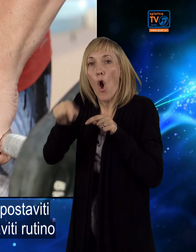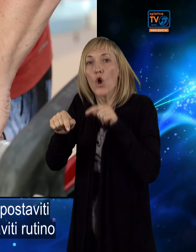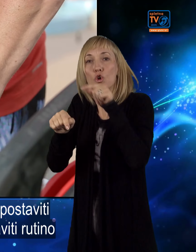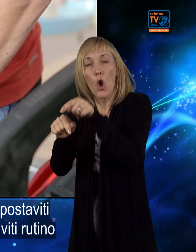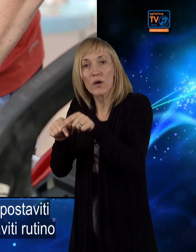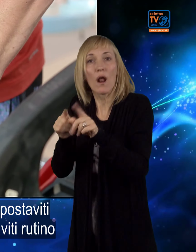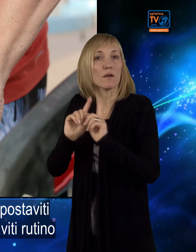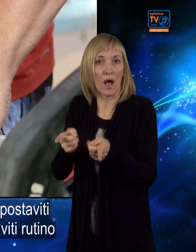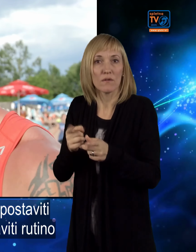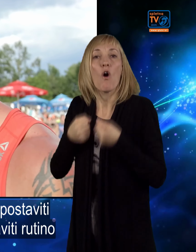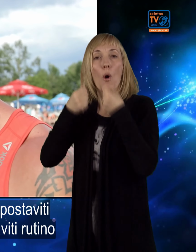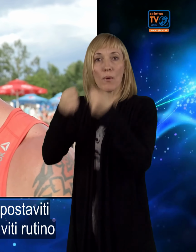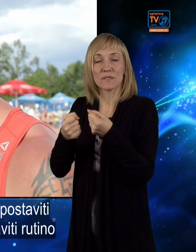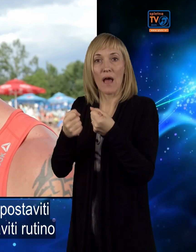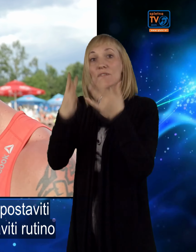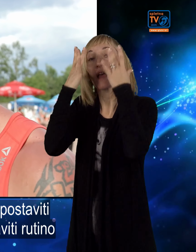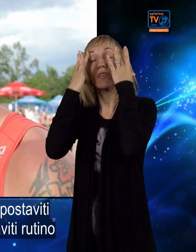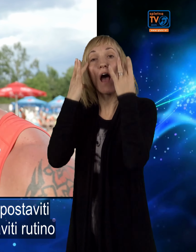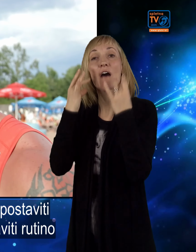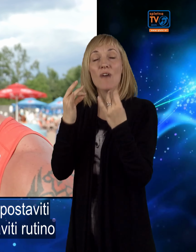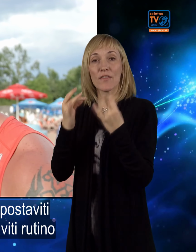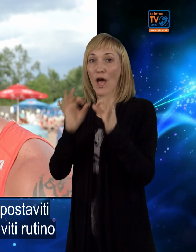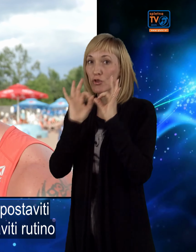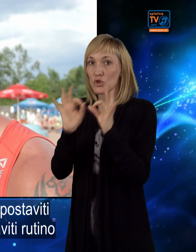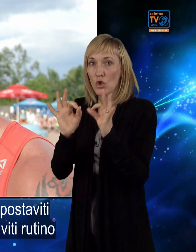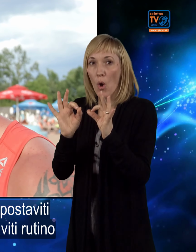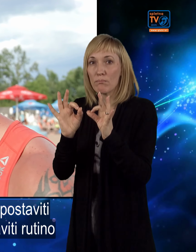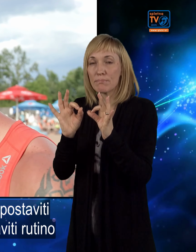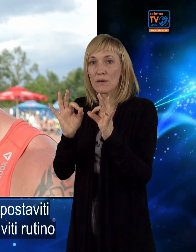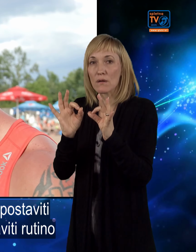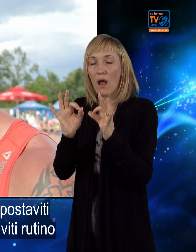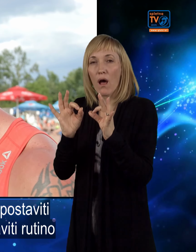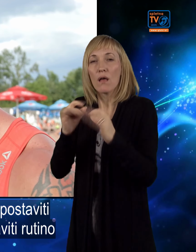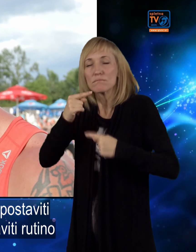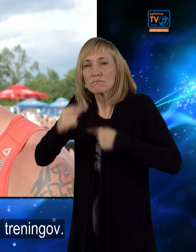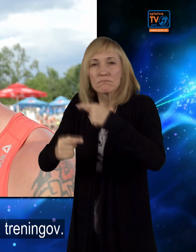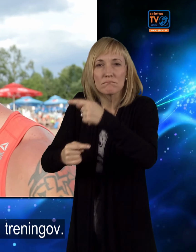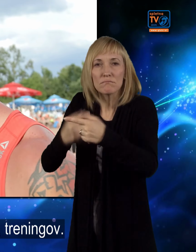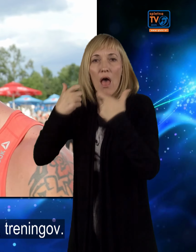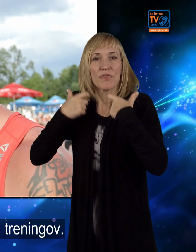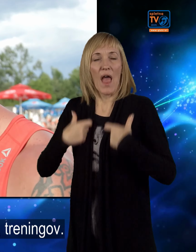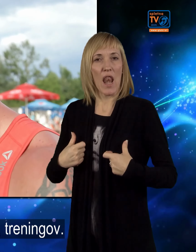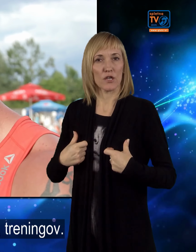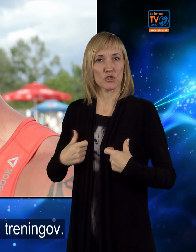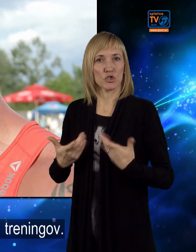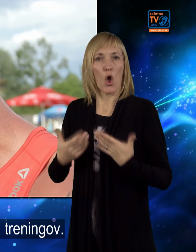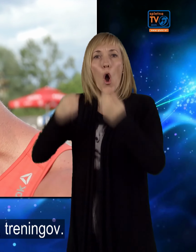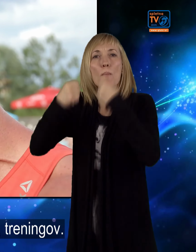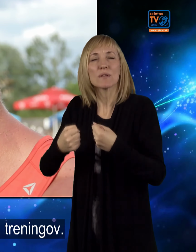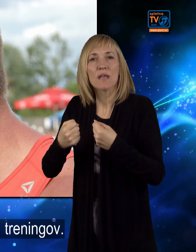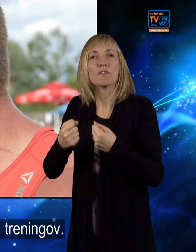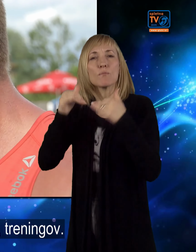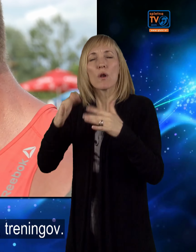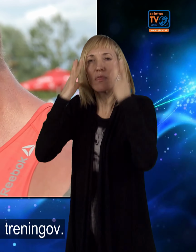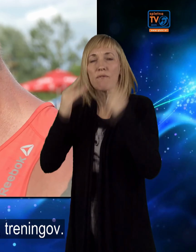vedno vzpostaviti neko navado, dobro, rutino telesne aktivnosti oziroma vzpostaviti